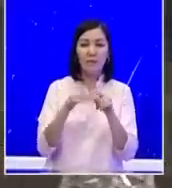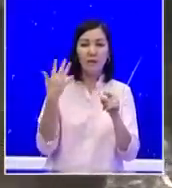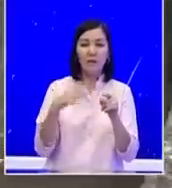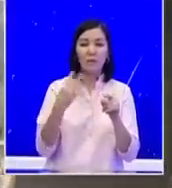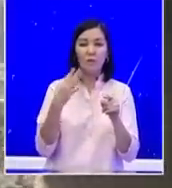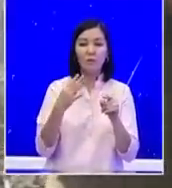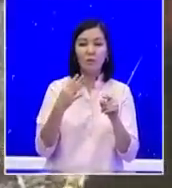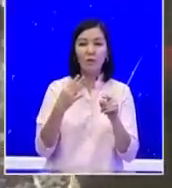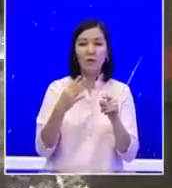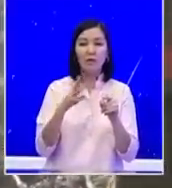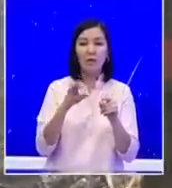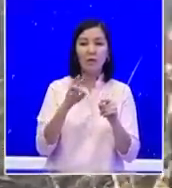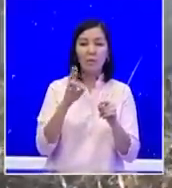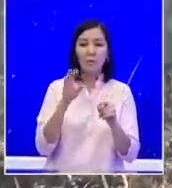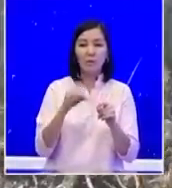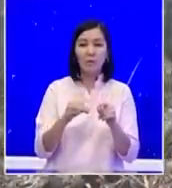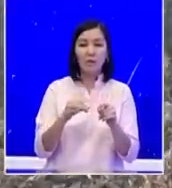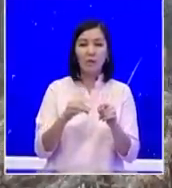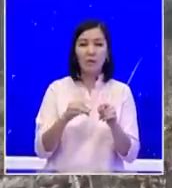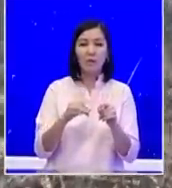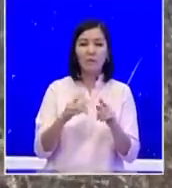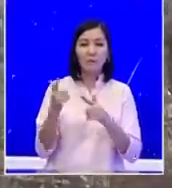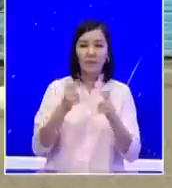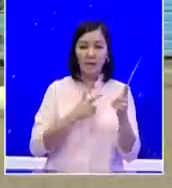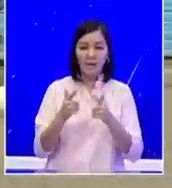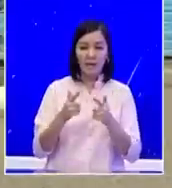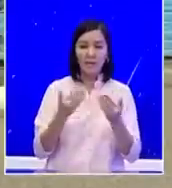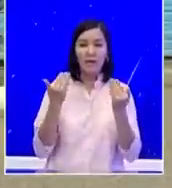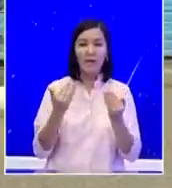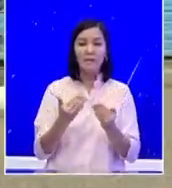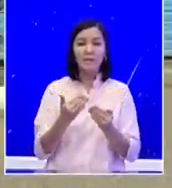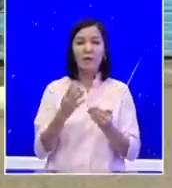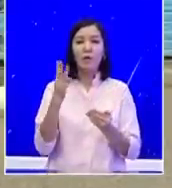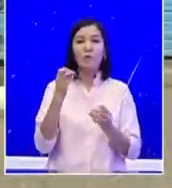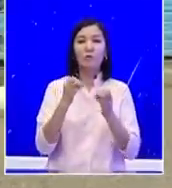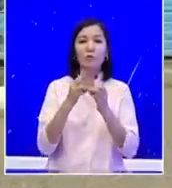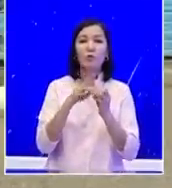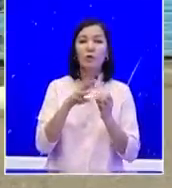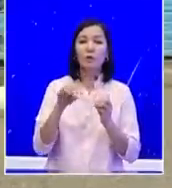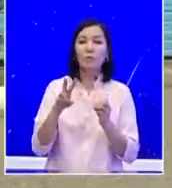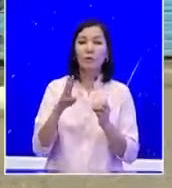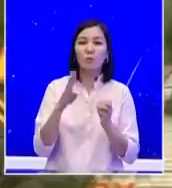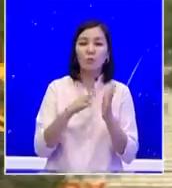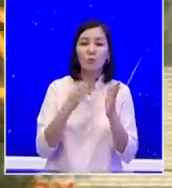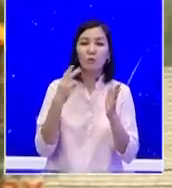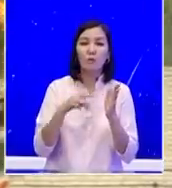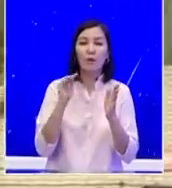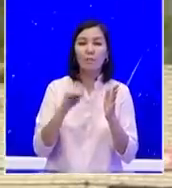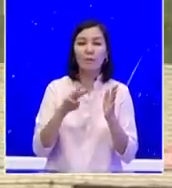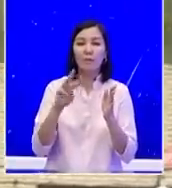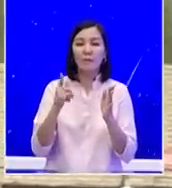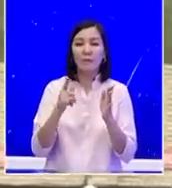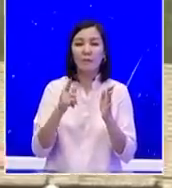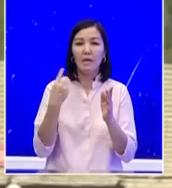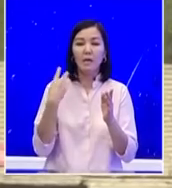54 мотопомпалар, 271 бүркіш дайындалды. Сонымен қатар биыл 312 миллион 920 мың теңге сомасына